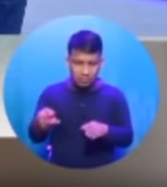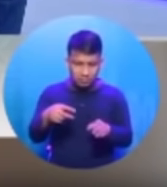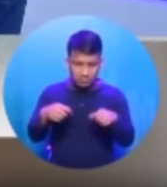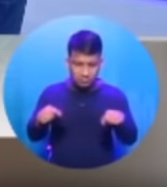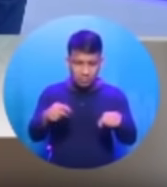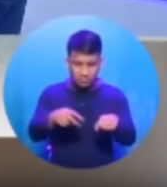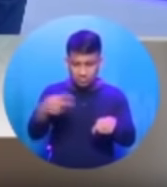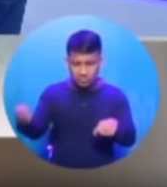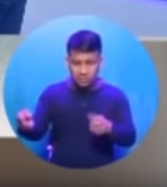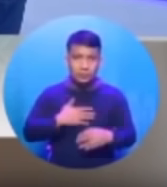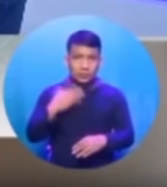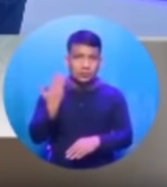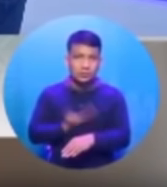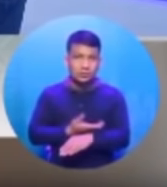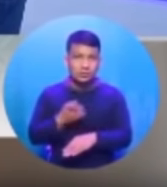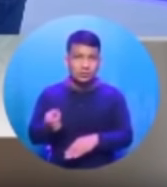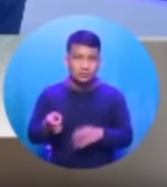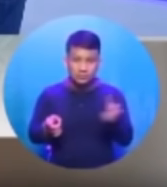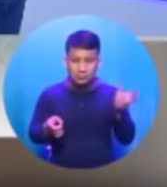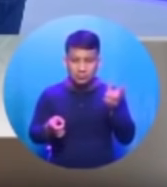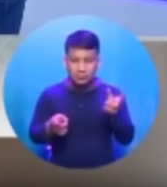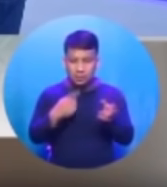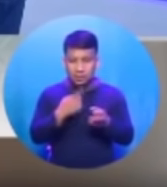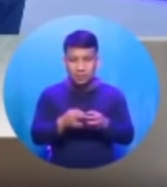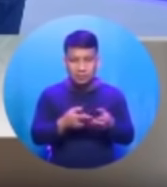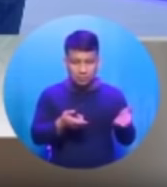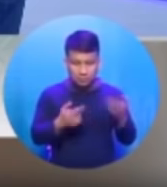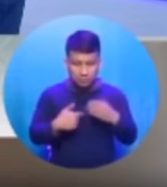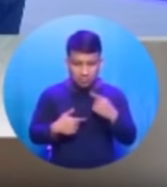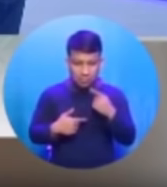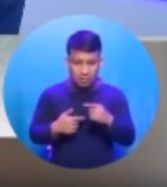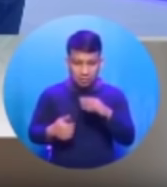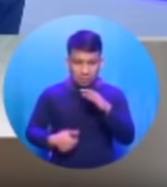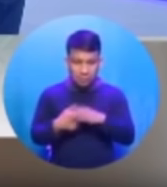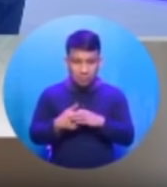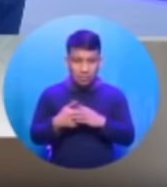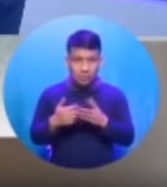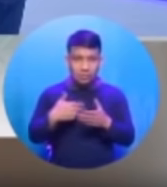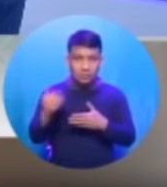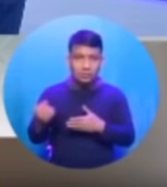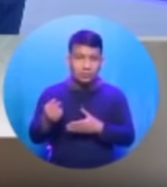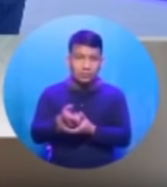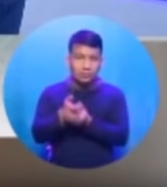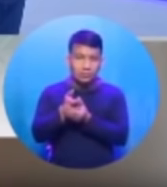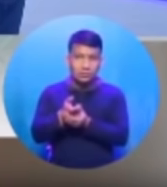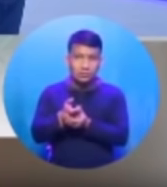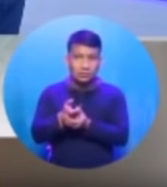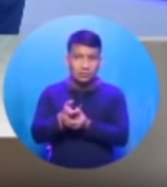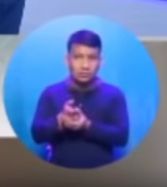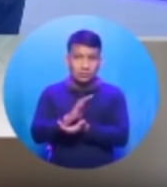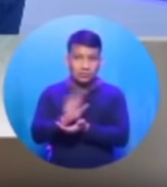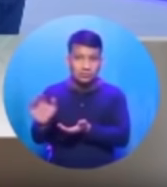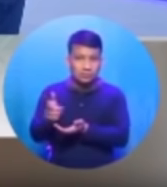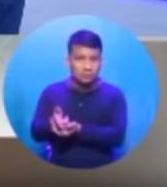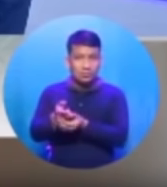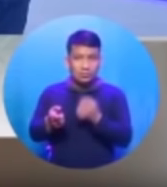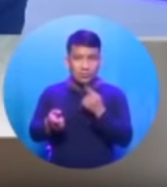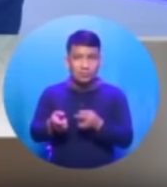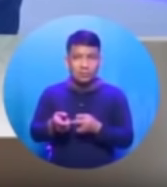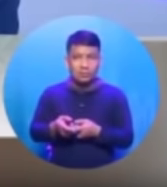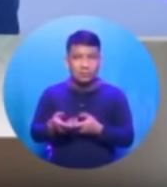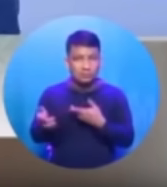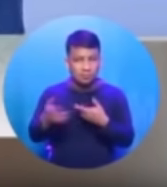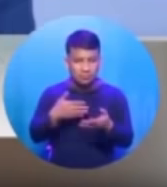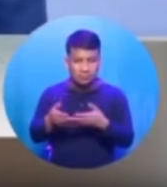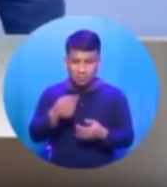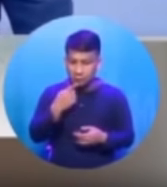talahiban, iniwan yung motor niya. May nakarinig na sabi, lumabas ka na dyan, may tama ka na, di ka na magtatagal, sabi niya.